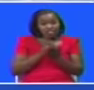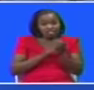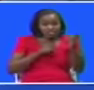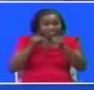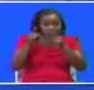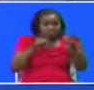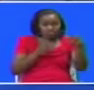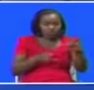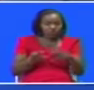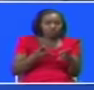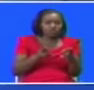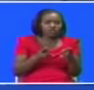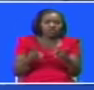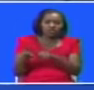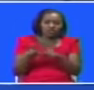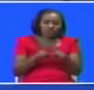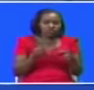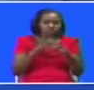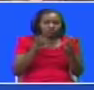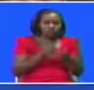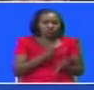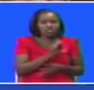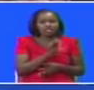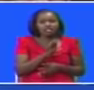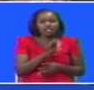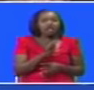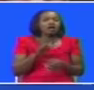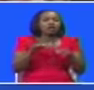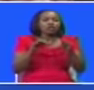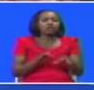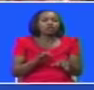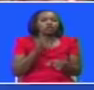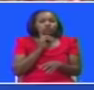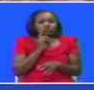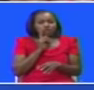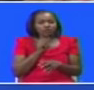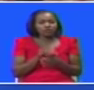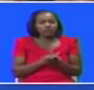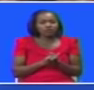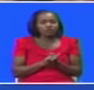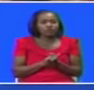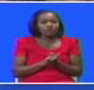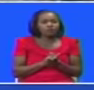uchukuzi barabarani. Kulingana na familia yake, marehemu anatazamiwa kuzikwa kesho baada ya swala ya dhuhuri huko Mombasa.